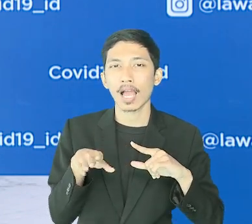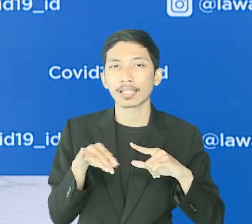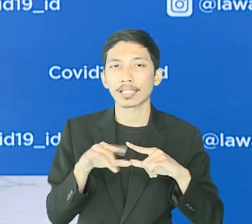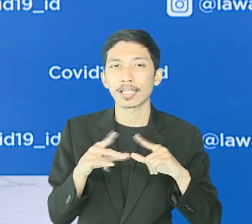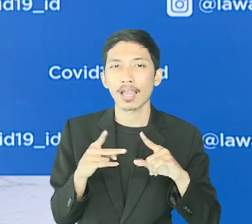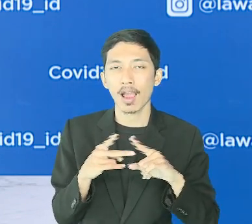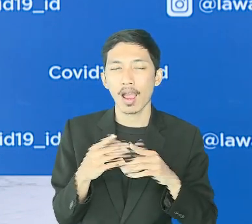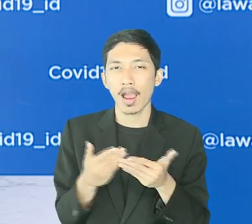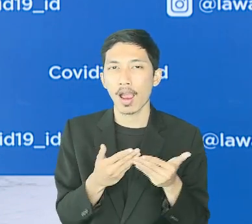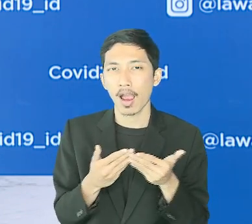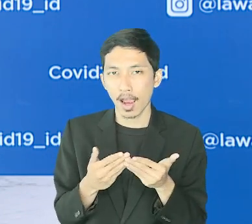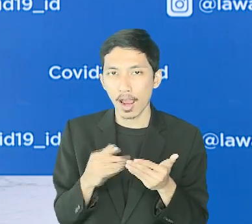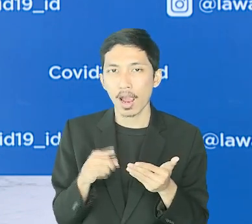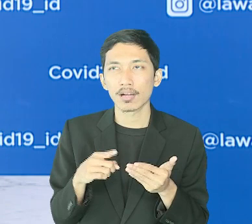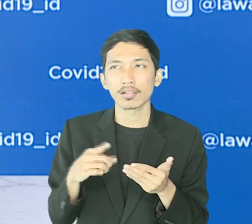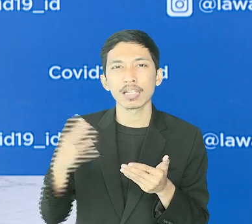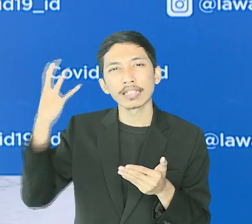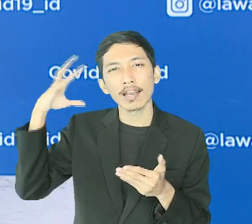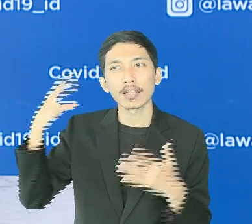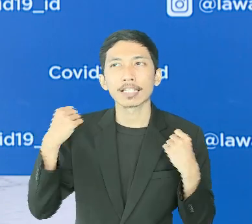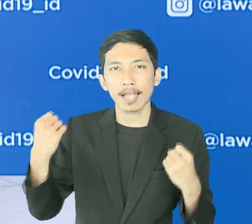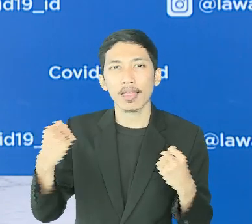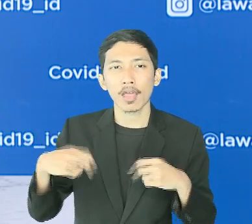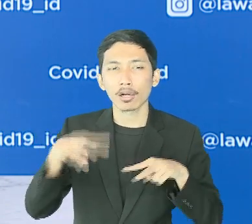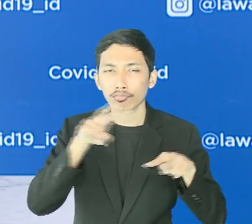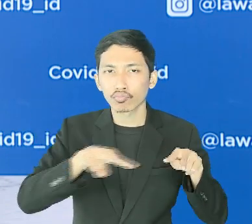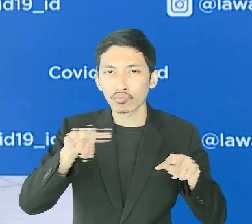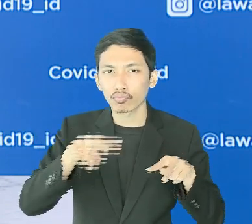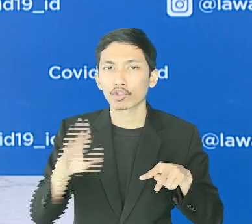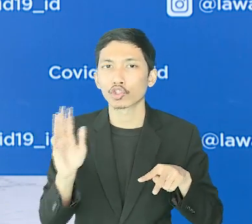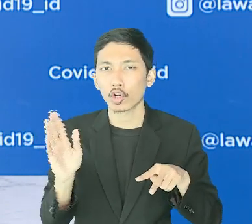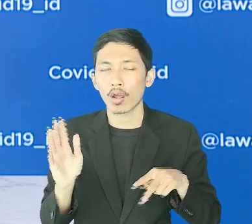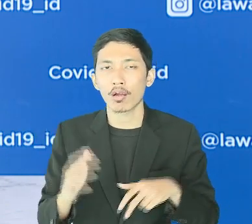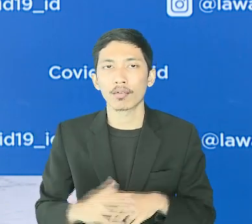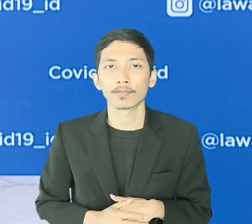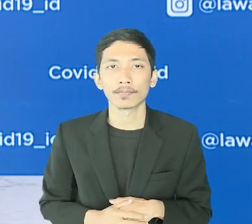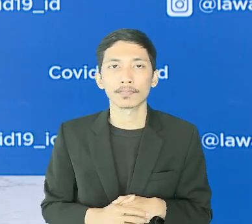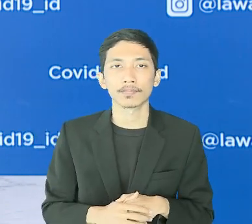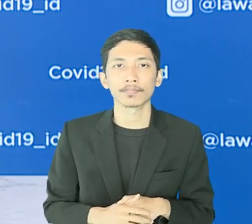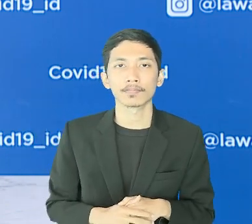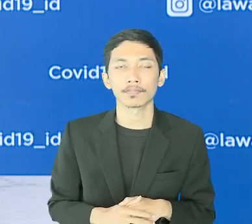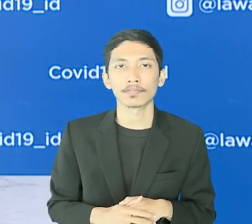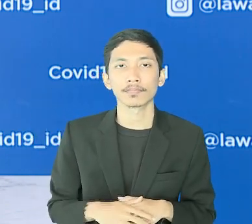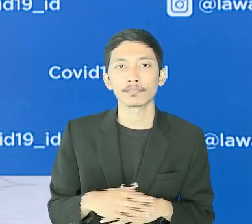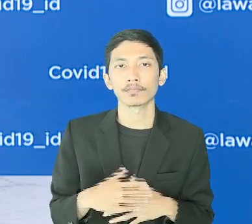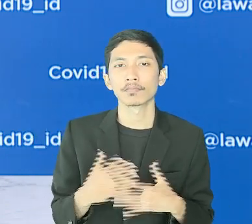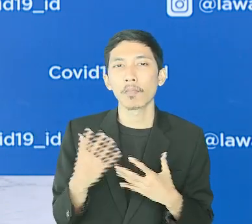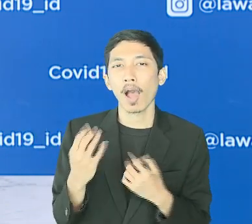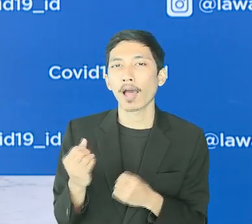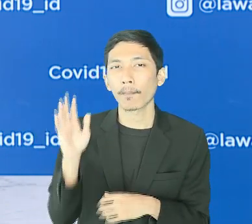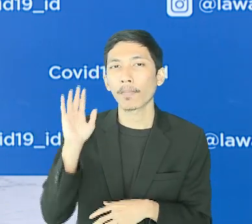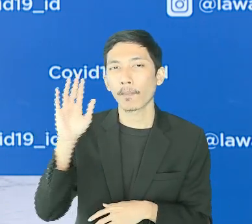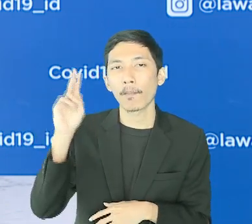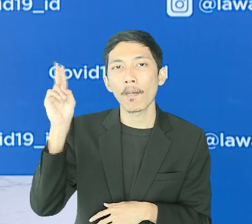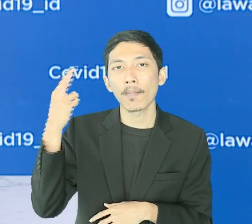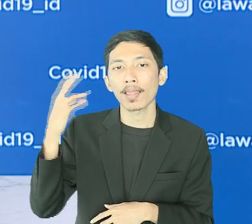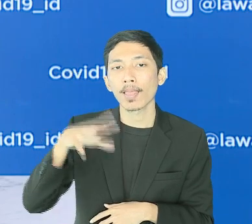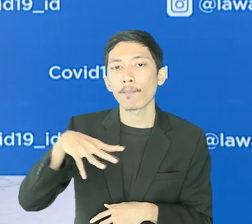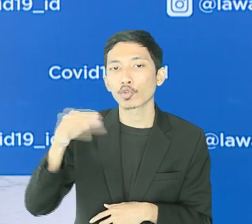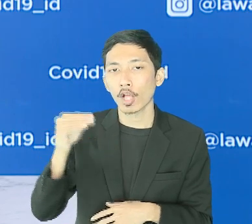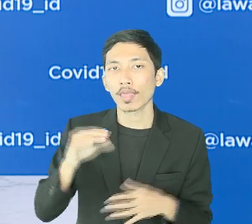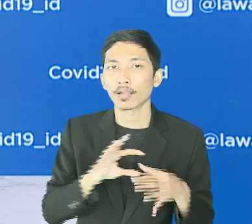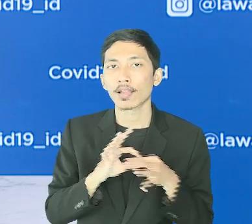investigasi epidemiologis dari Dinas Kesehatan setempat. Kedepannya, pemerintah pusat bekerja sama dengan